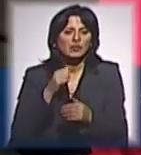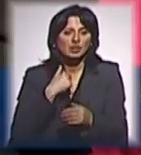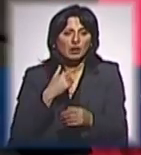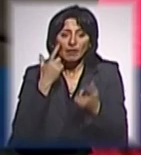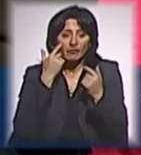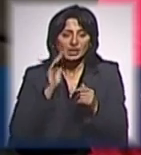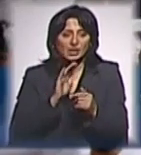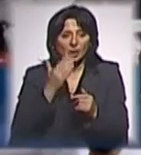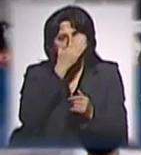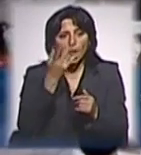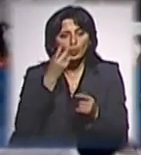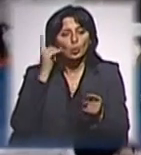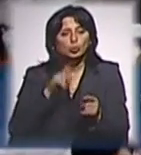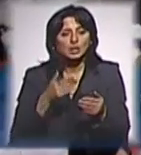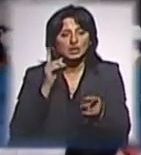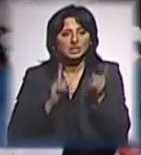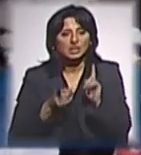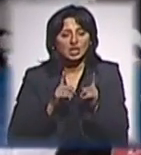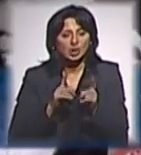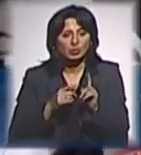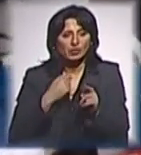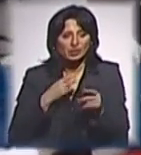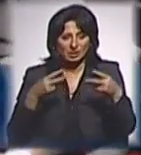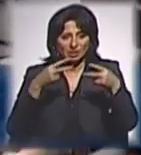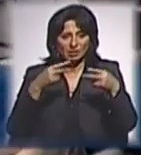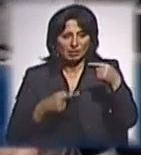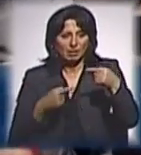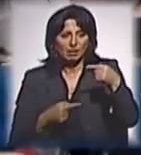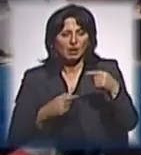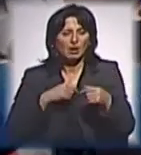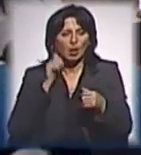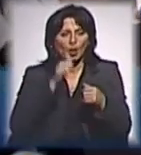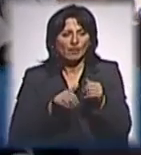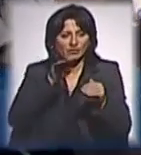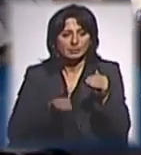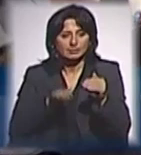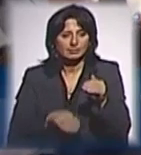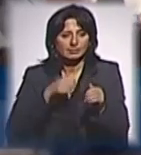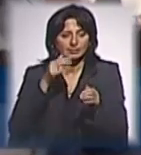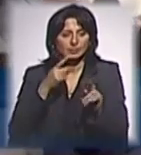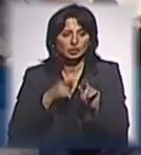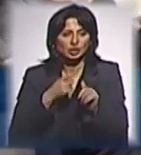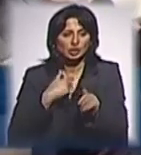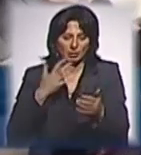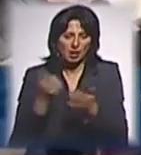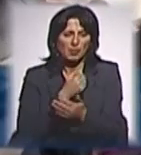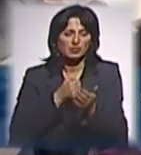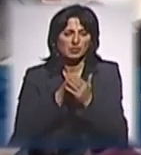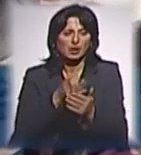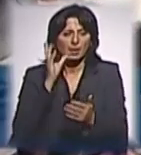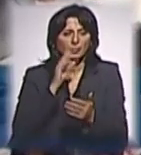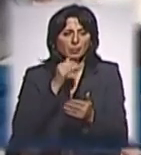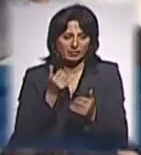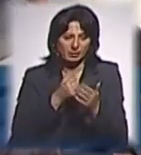წუწუნებთ, უბრალოდ ხალხმა უნდა იცოდეს რეალობა, თორემ ჩვენ სულ უთანასწორო ბრძოლაში ვართ და უთანასწორო ბრძოლაში ძალიან ბევრი გამარჯვებისთვის მიგვიღწევია და